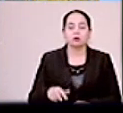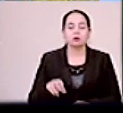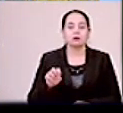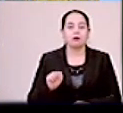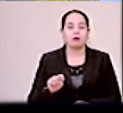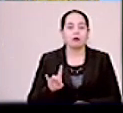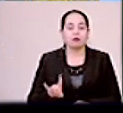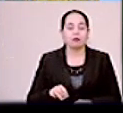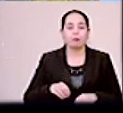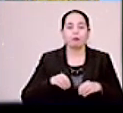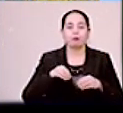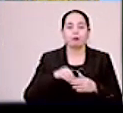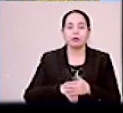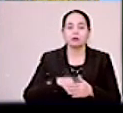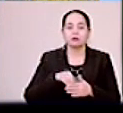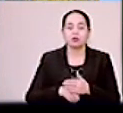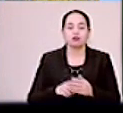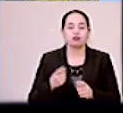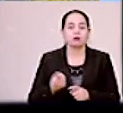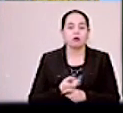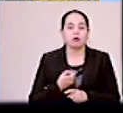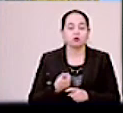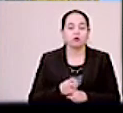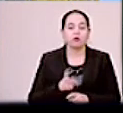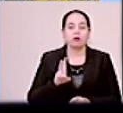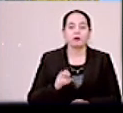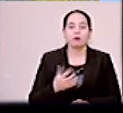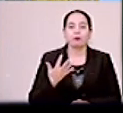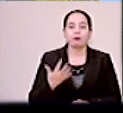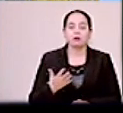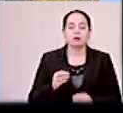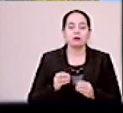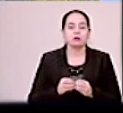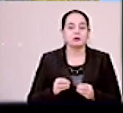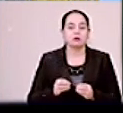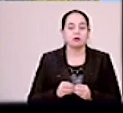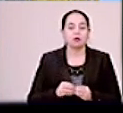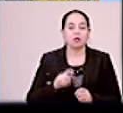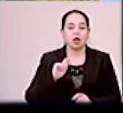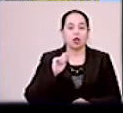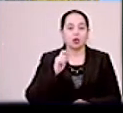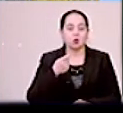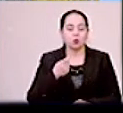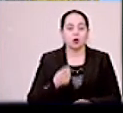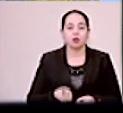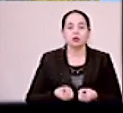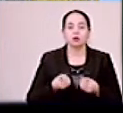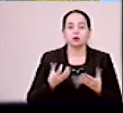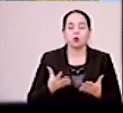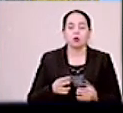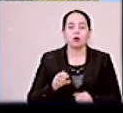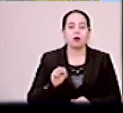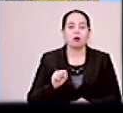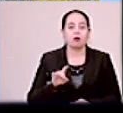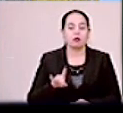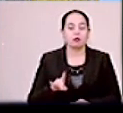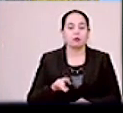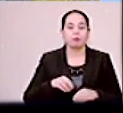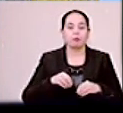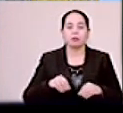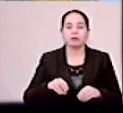ар посажен картофель, а на 5 десятых – лук. Сколько ар